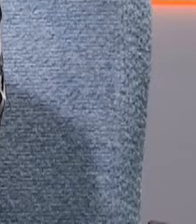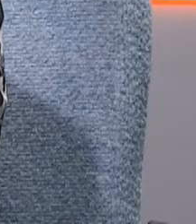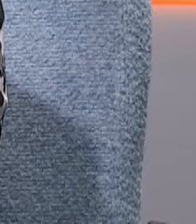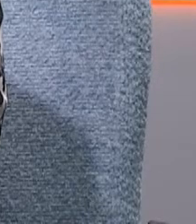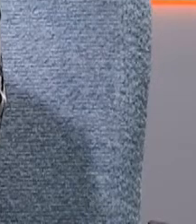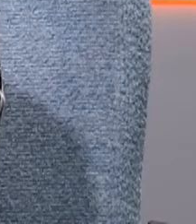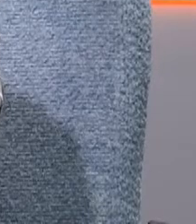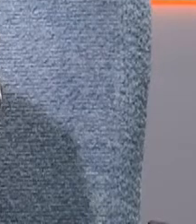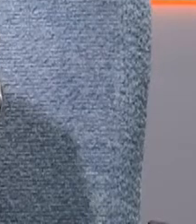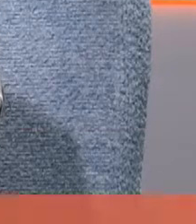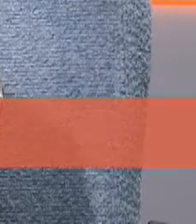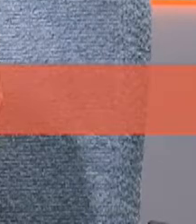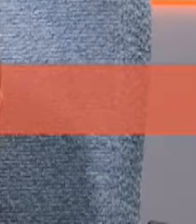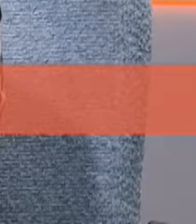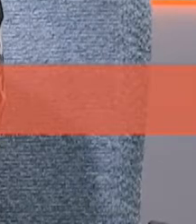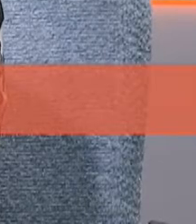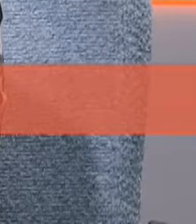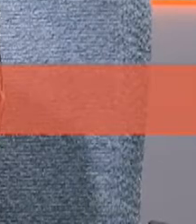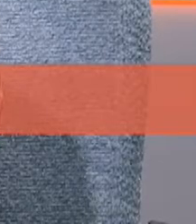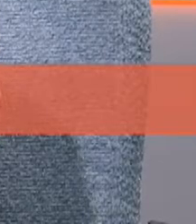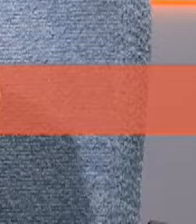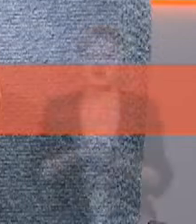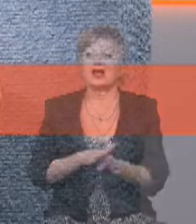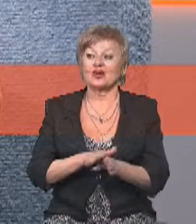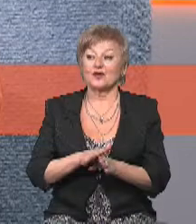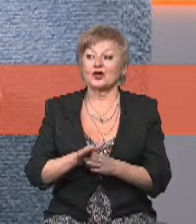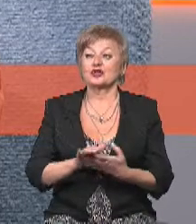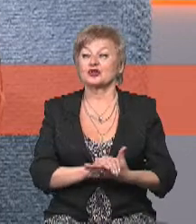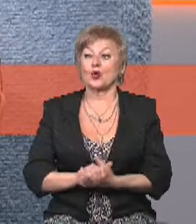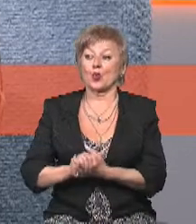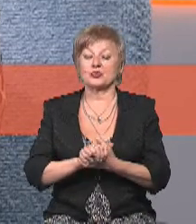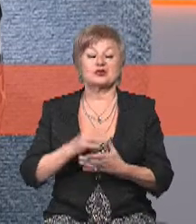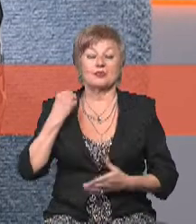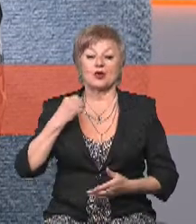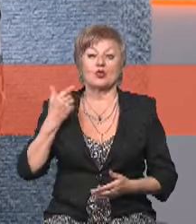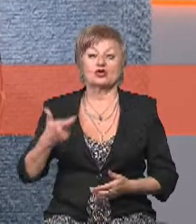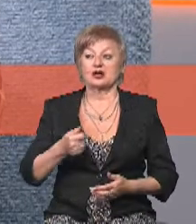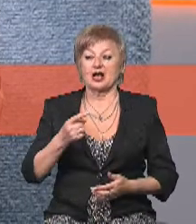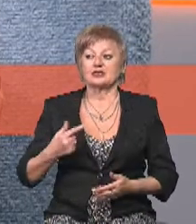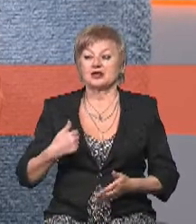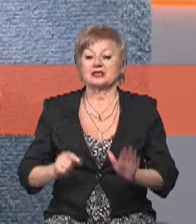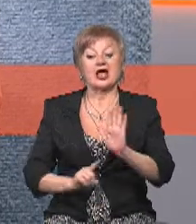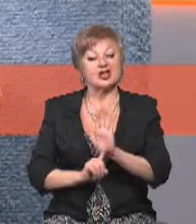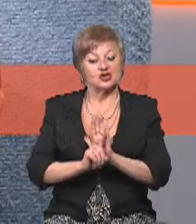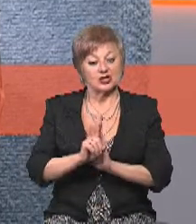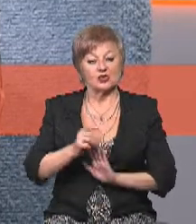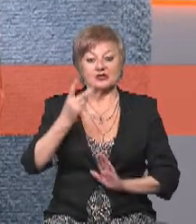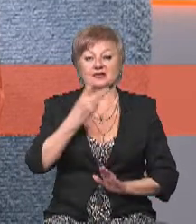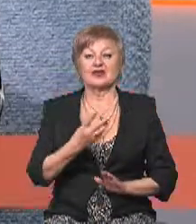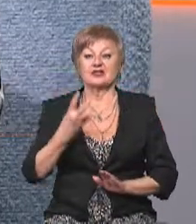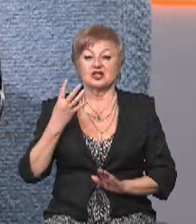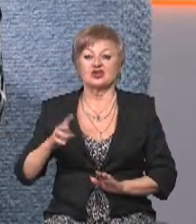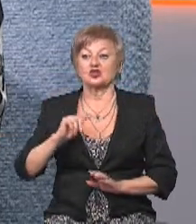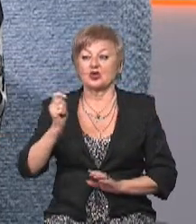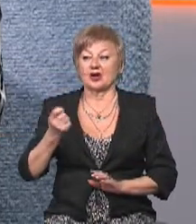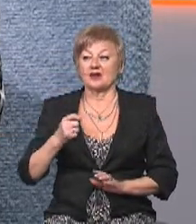Акцію «Твоя енергетична незалежність» реалізує акціонерне товариство «Запоріжгаз». Вона стартувала саме 24